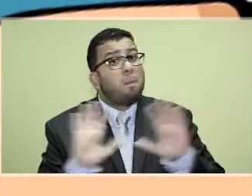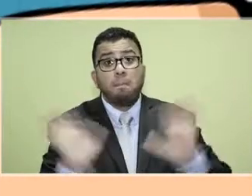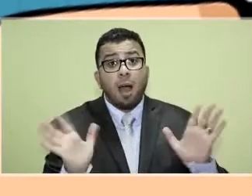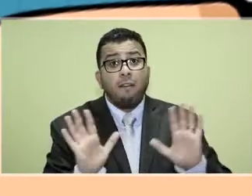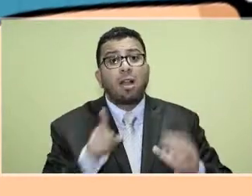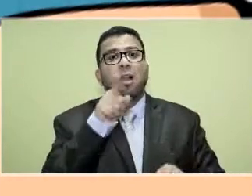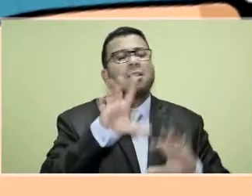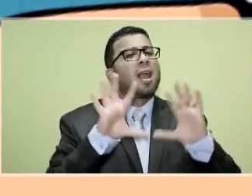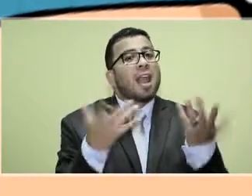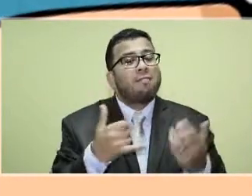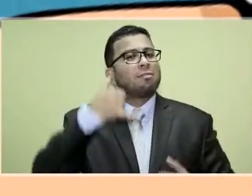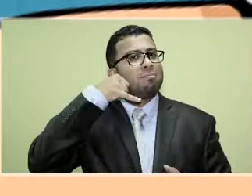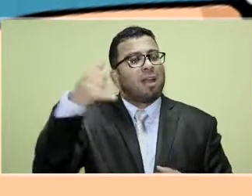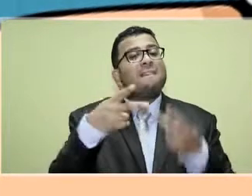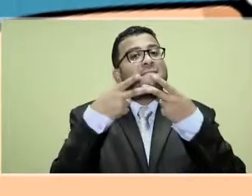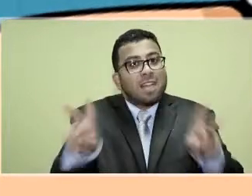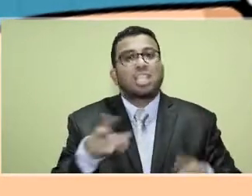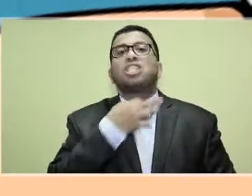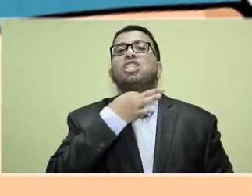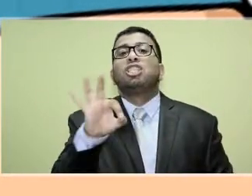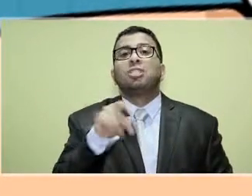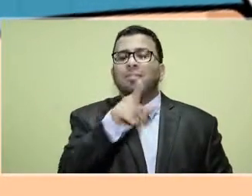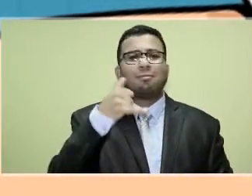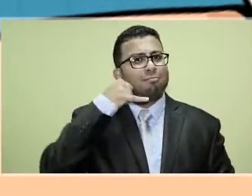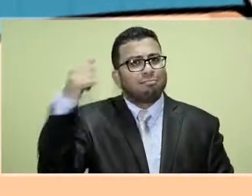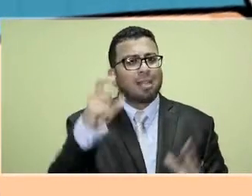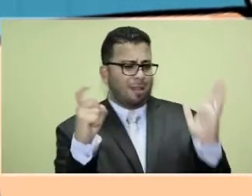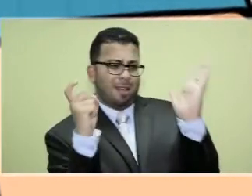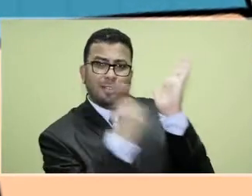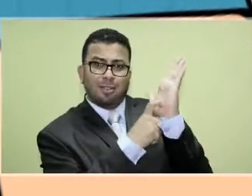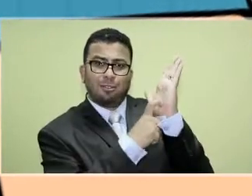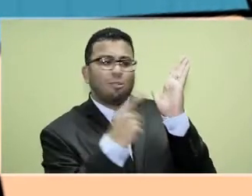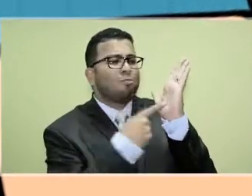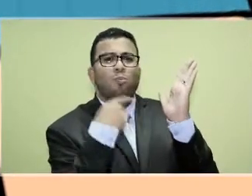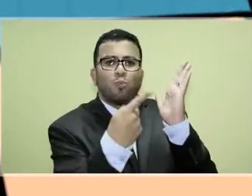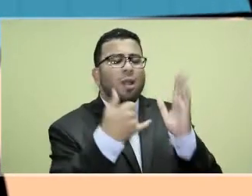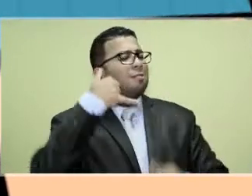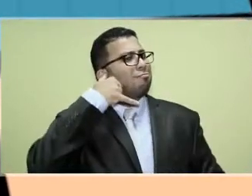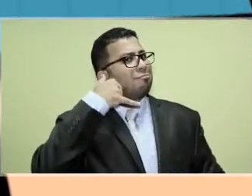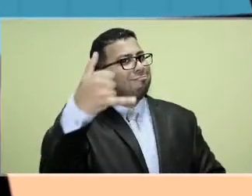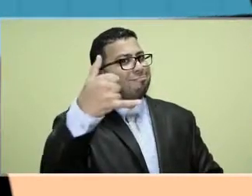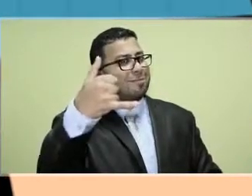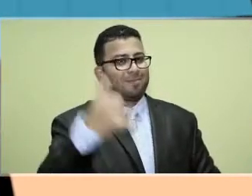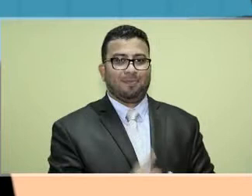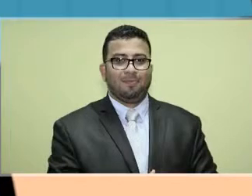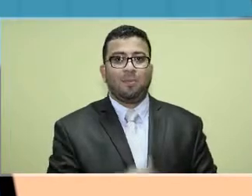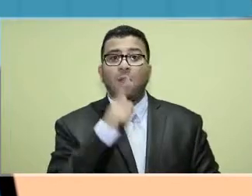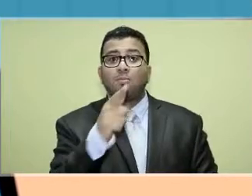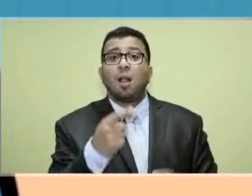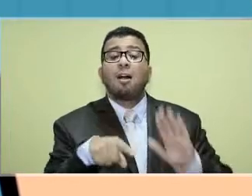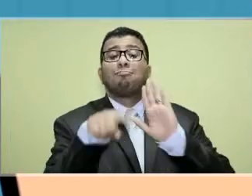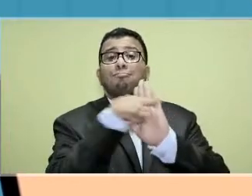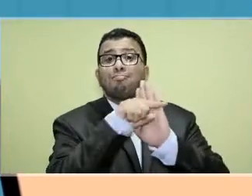التواصل معنا لفتح حساب جديد، فقط قم بالضغط على رابط اتصل بنا. من خلال حسابك